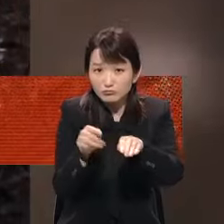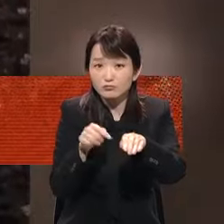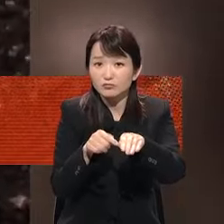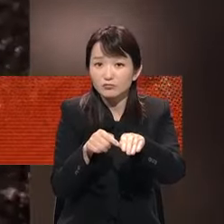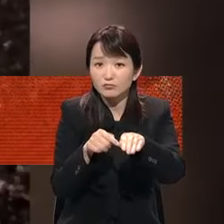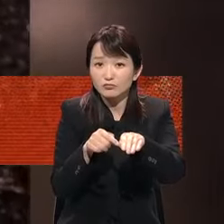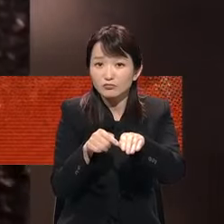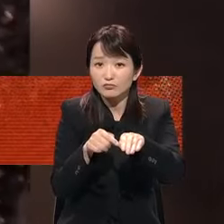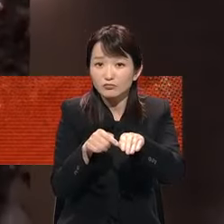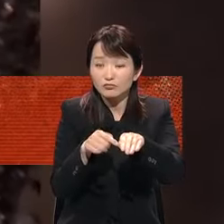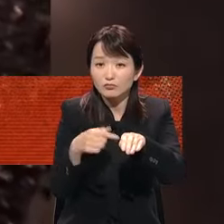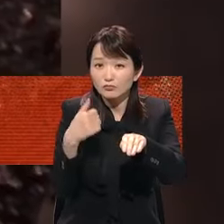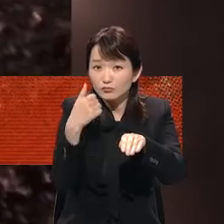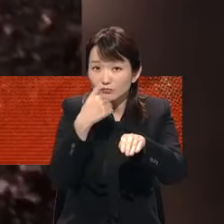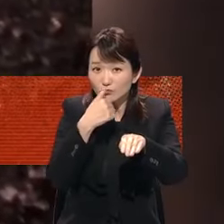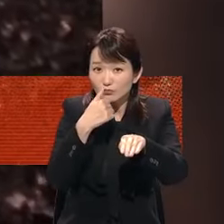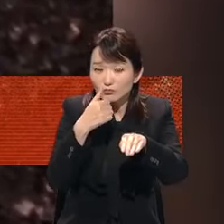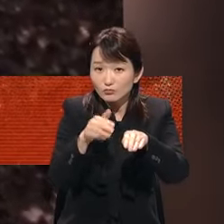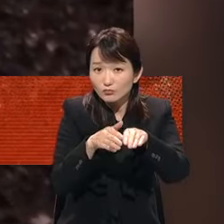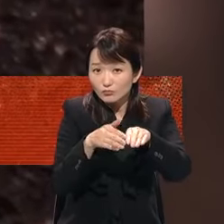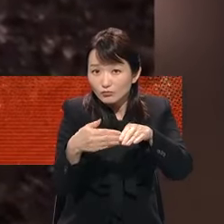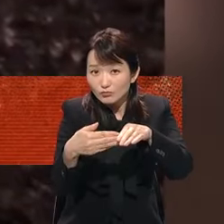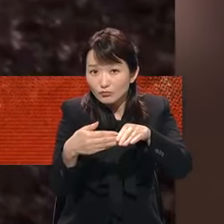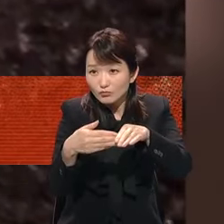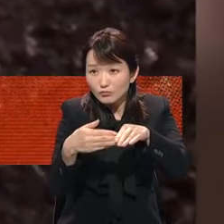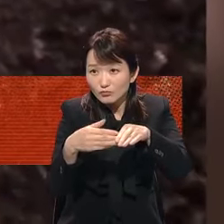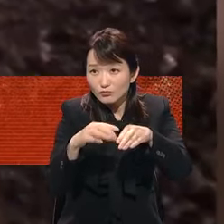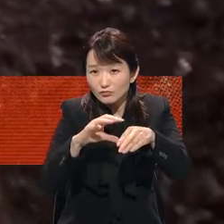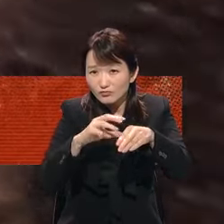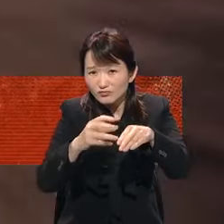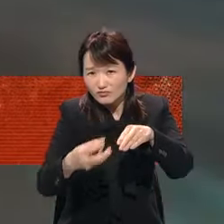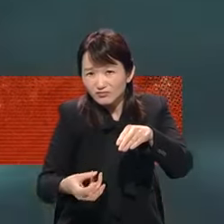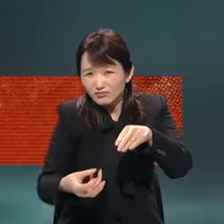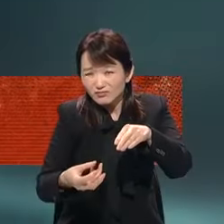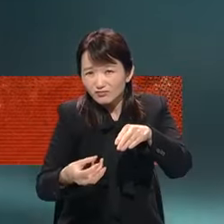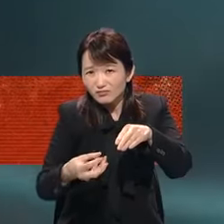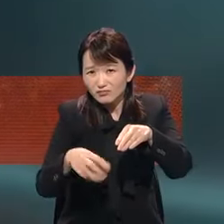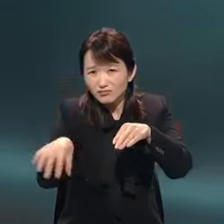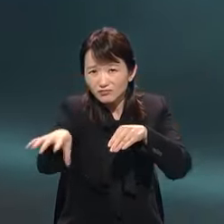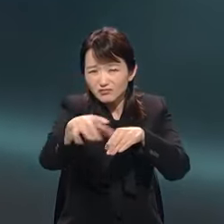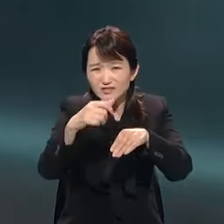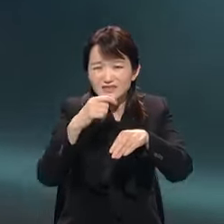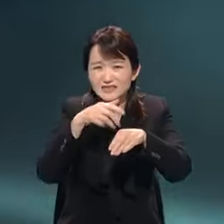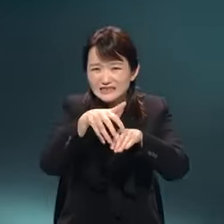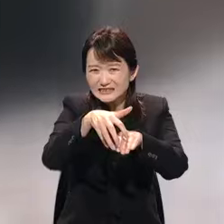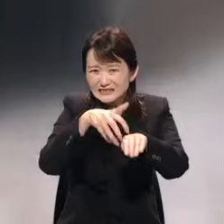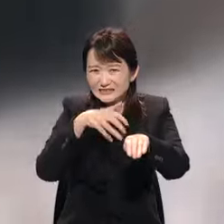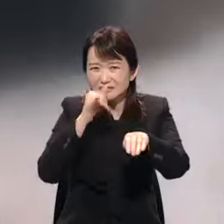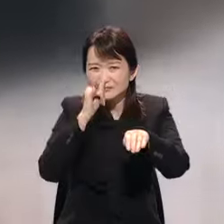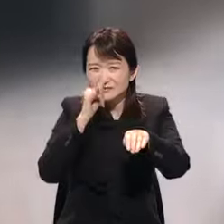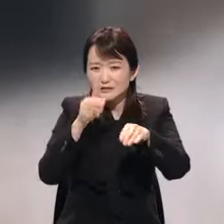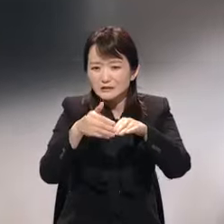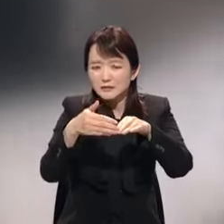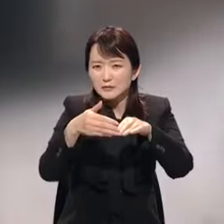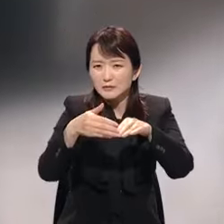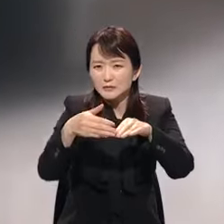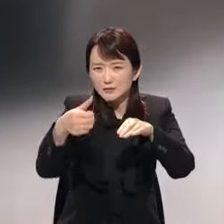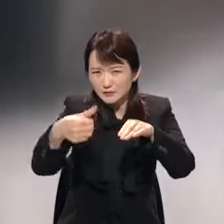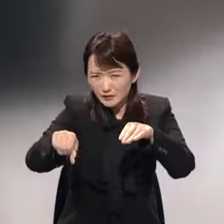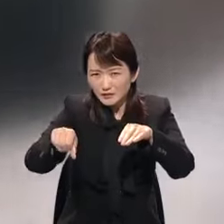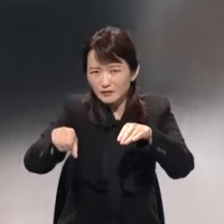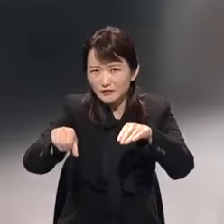닫아놨었다고 하는데 이 곰이 휩쓸고 간 차는 제대로 헐벗겨진 모습입니다. 곳곳에는 이빨 자국도 남았고요. 백미러도